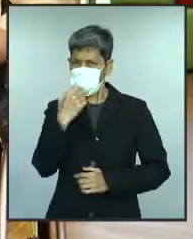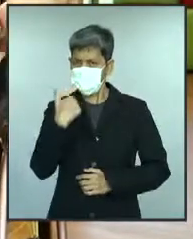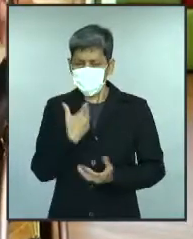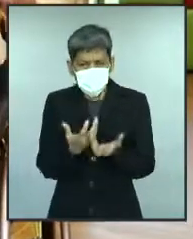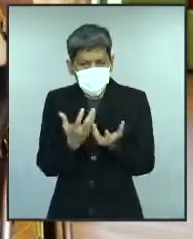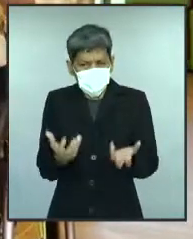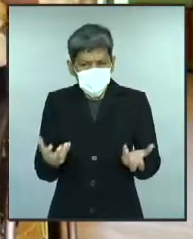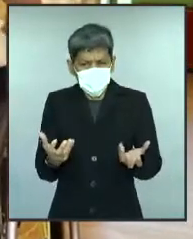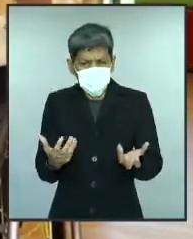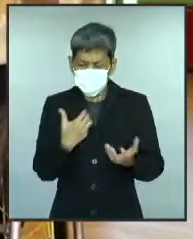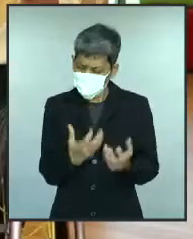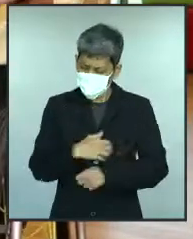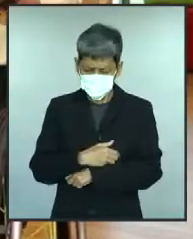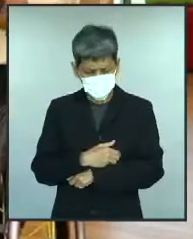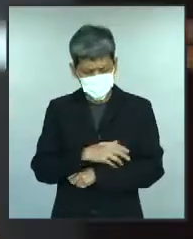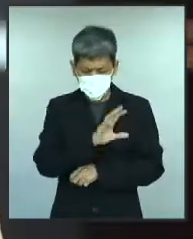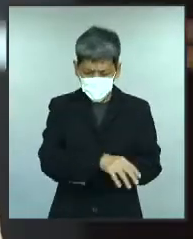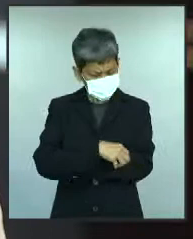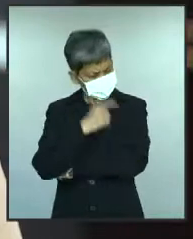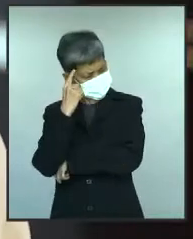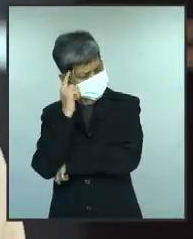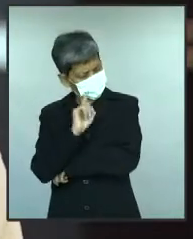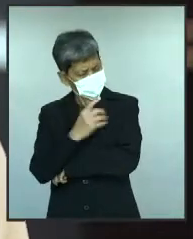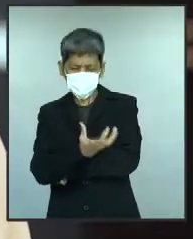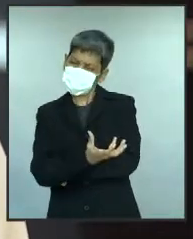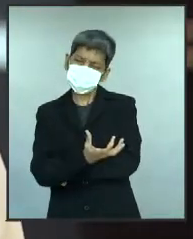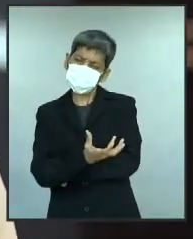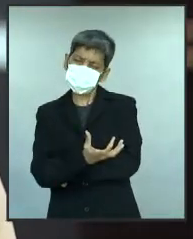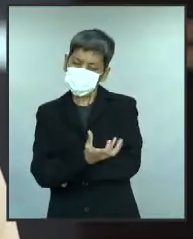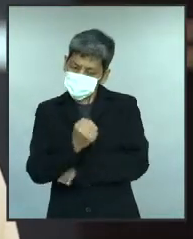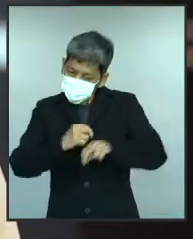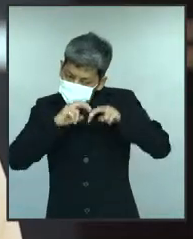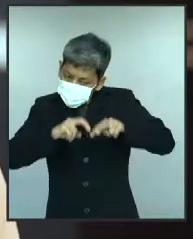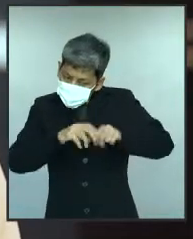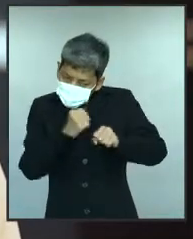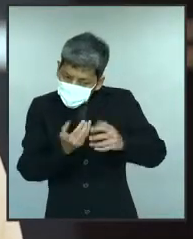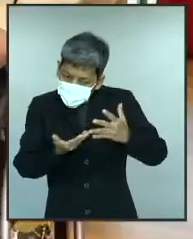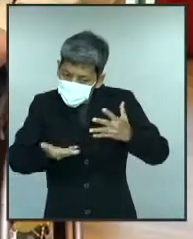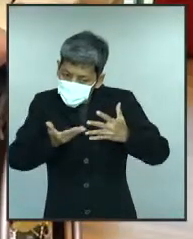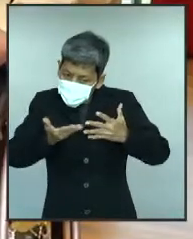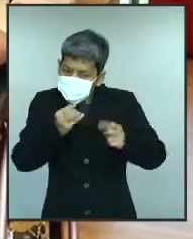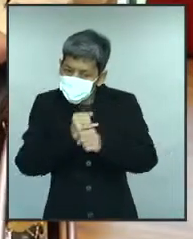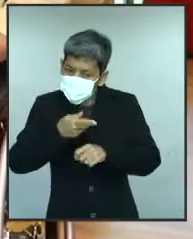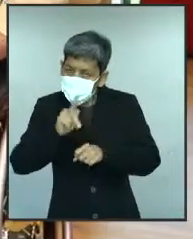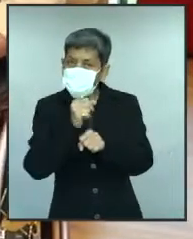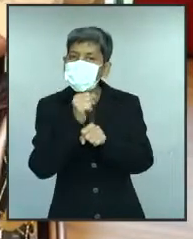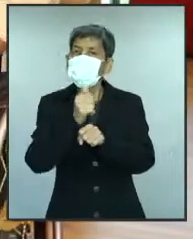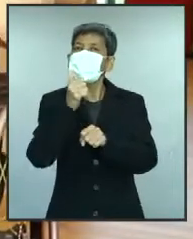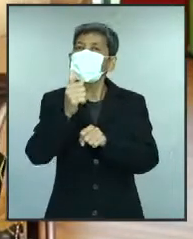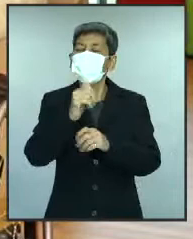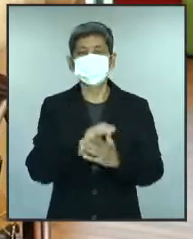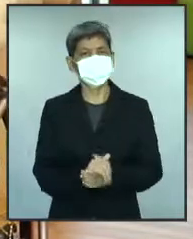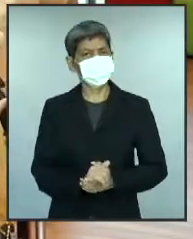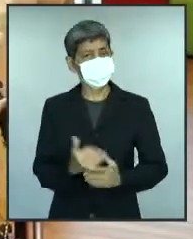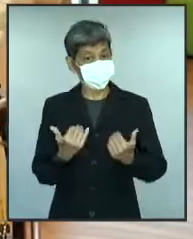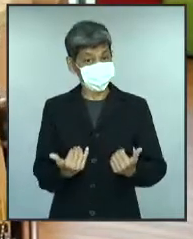จริงๆวัสดุมันบางทีเราอาจจะเนี่ยวางอยู่ชิ้นนึงก็ดูมันก็วัสดุชิ้นนึงแต่จริงๆมันเอามาวิจัยมาต่อยอดได้เยอะ ถูกครับถูก ครับครับแล้วก็เห็น